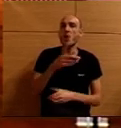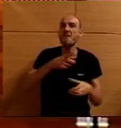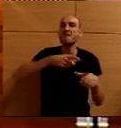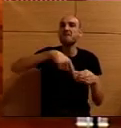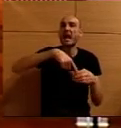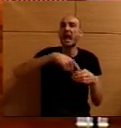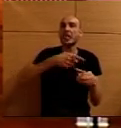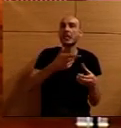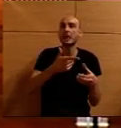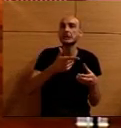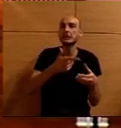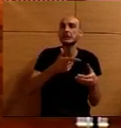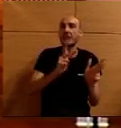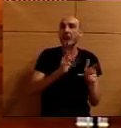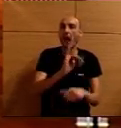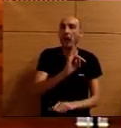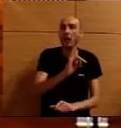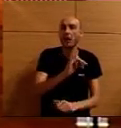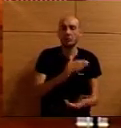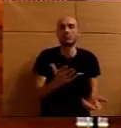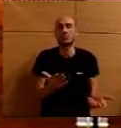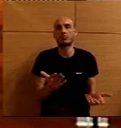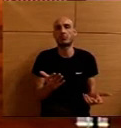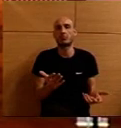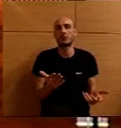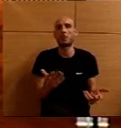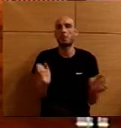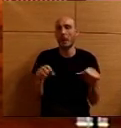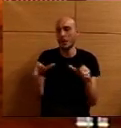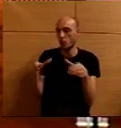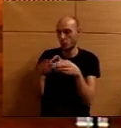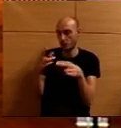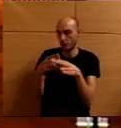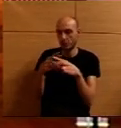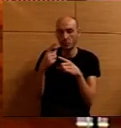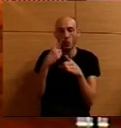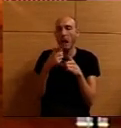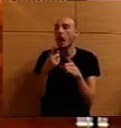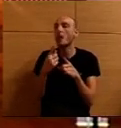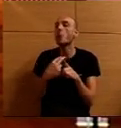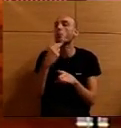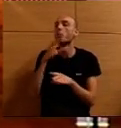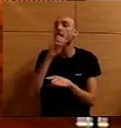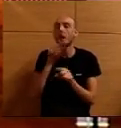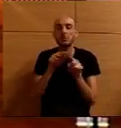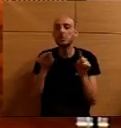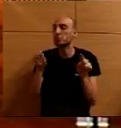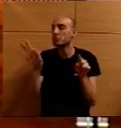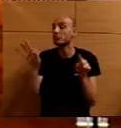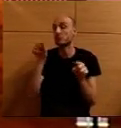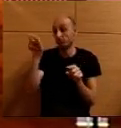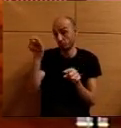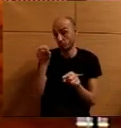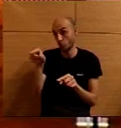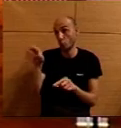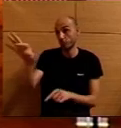Jo entenc que el grup ha tria la persona que més entén, més sap, vostè ha estat director general, òbviament de funció pública i